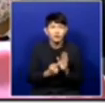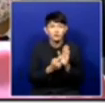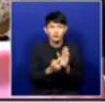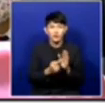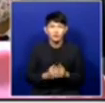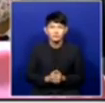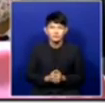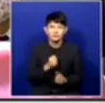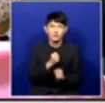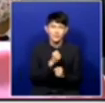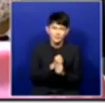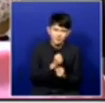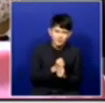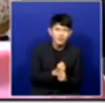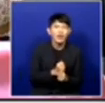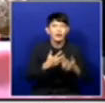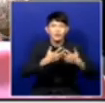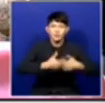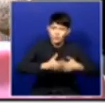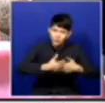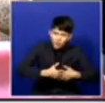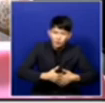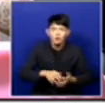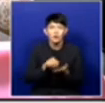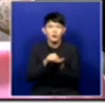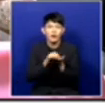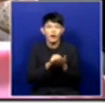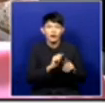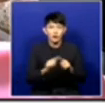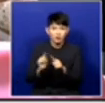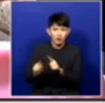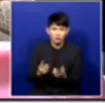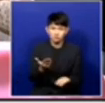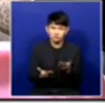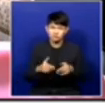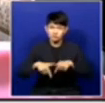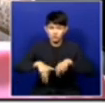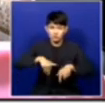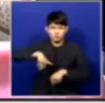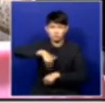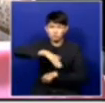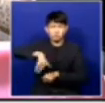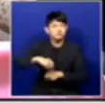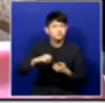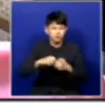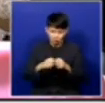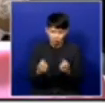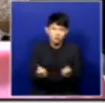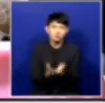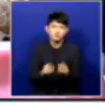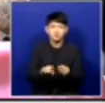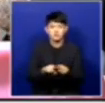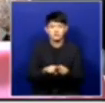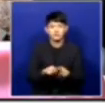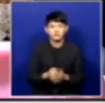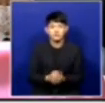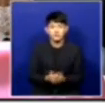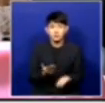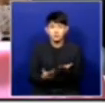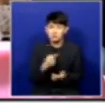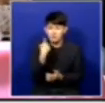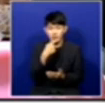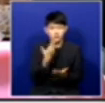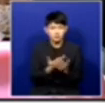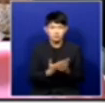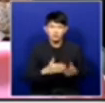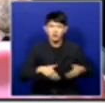การผลิตภาคการบริการตลอดจนภาคประชาชนโดยทั่วไปโดยเฉพาะผู้ที่มีรายได้น้อย